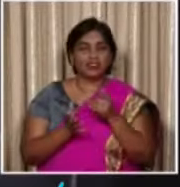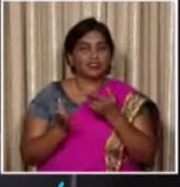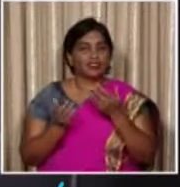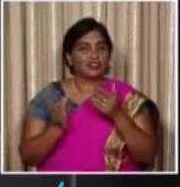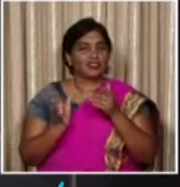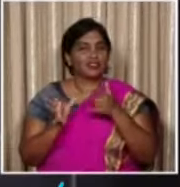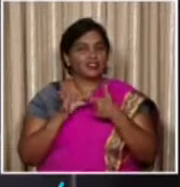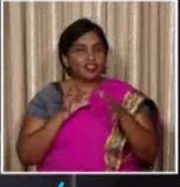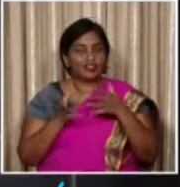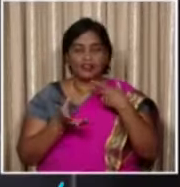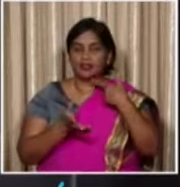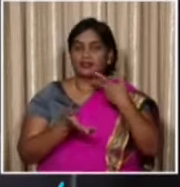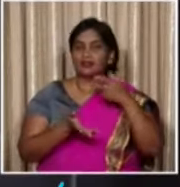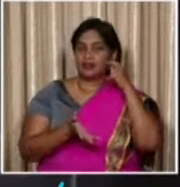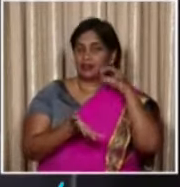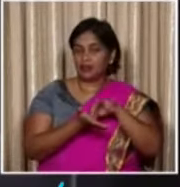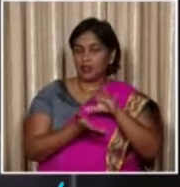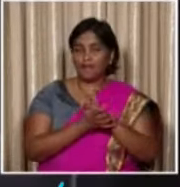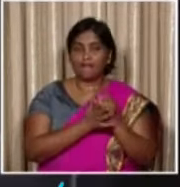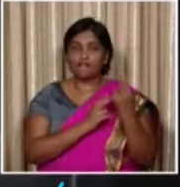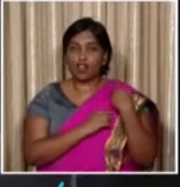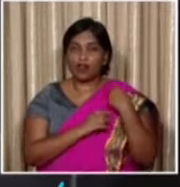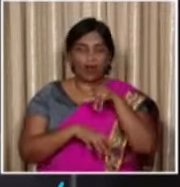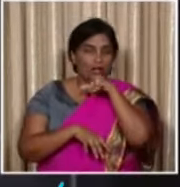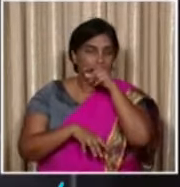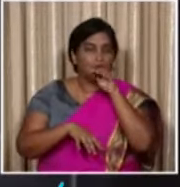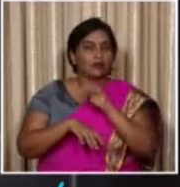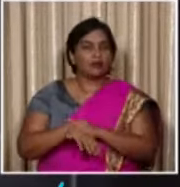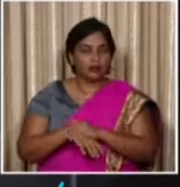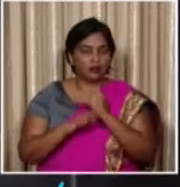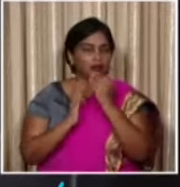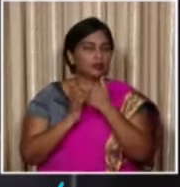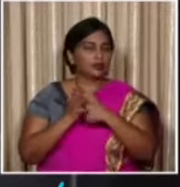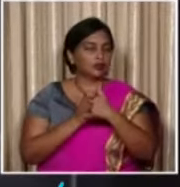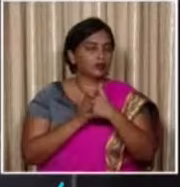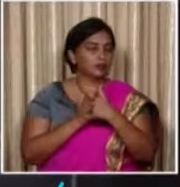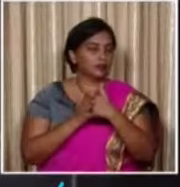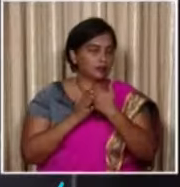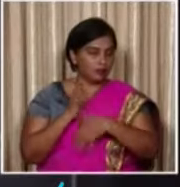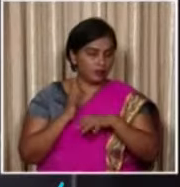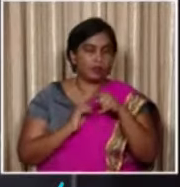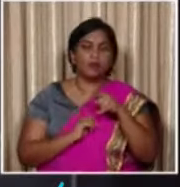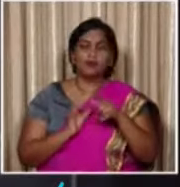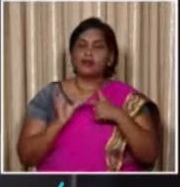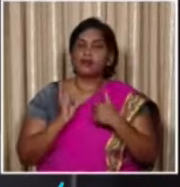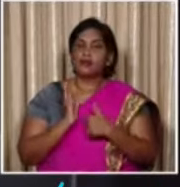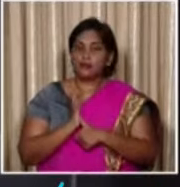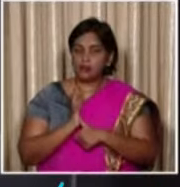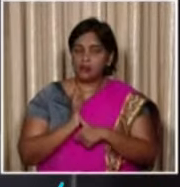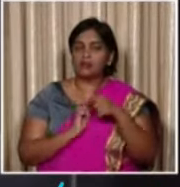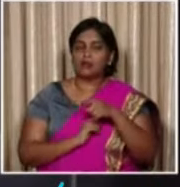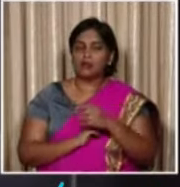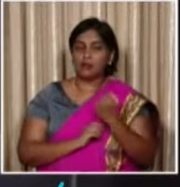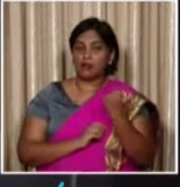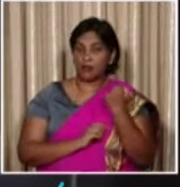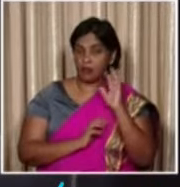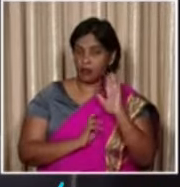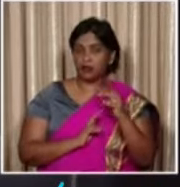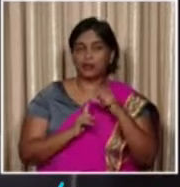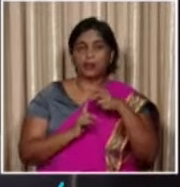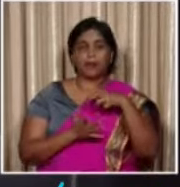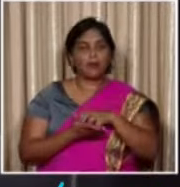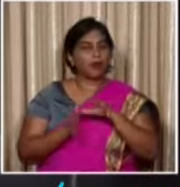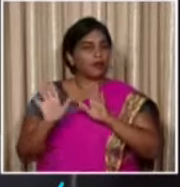හා වගකීමෙන් සුනකෙකු ඇත කිරීම පිළිබඳව කරුණු ඇතුළත් වාර්තා පළවේ එම පනතේ බලධාරියා වනුයේ පළාත්